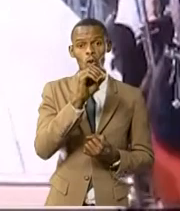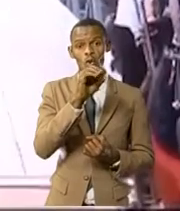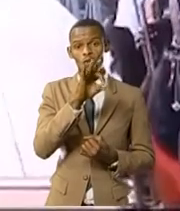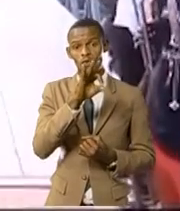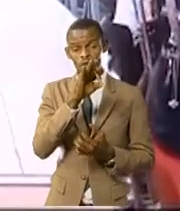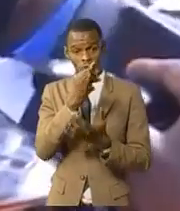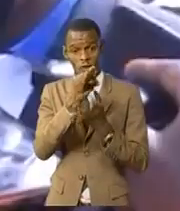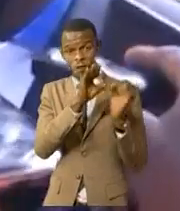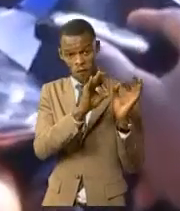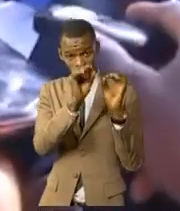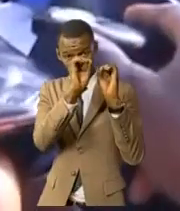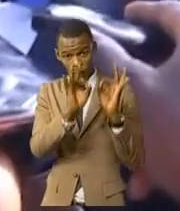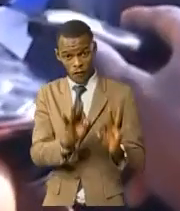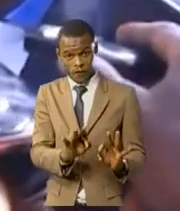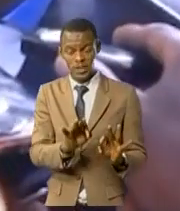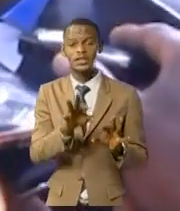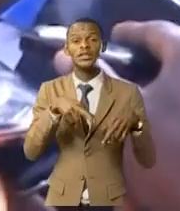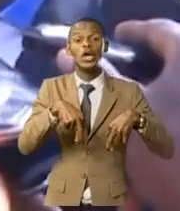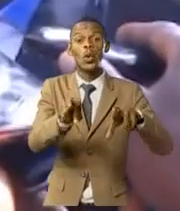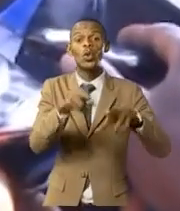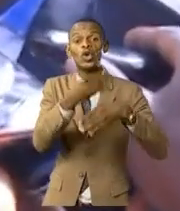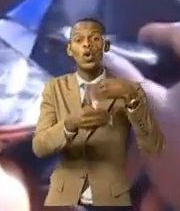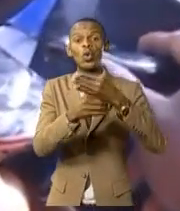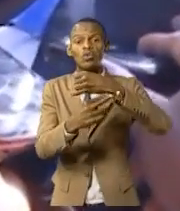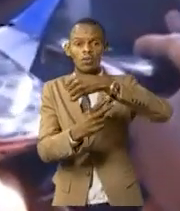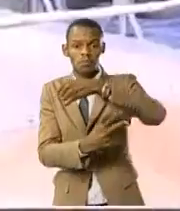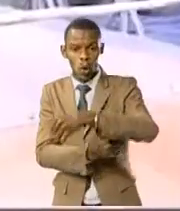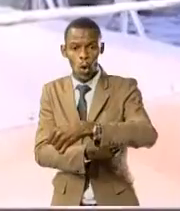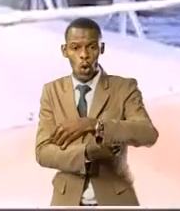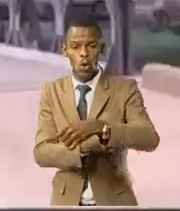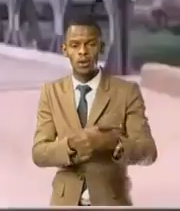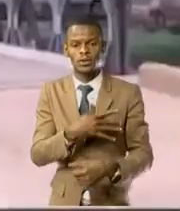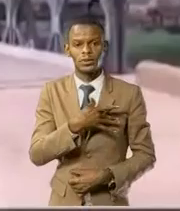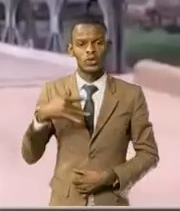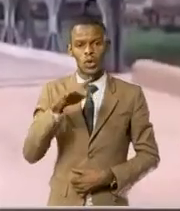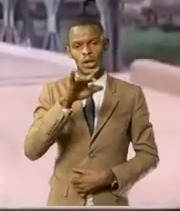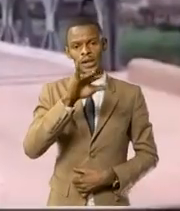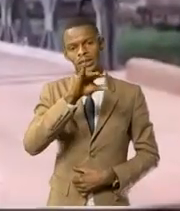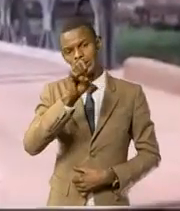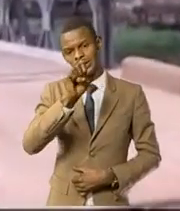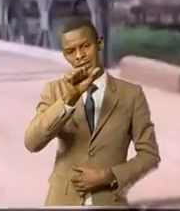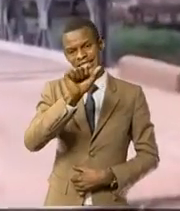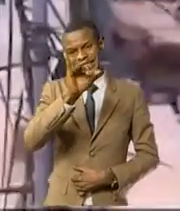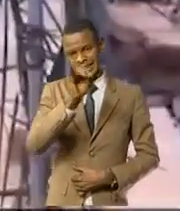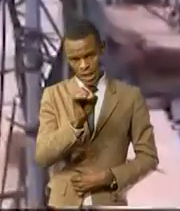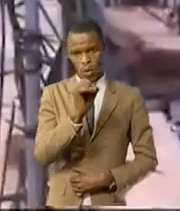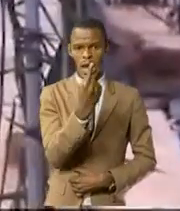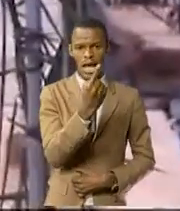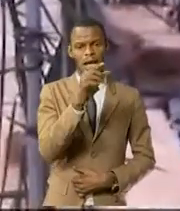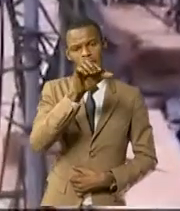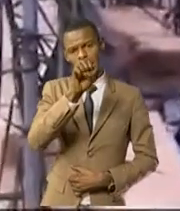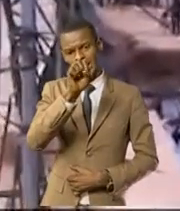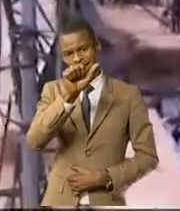secteur agricole, financement additionnel, les ponts modulaires métalliques Saou 1 et Saou 2, situés respectivement au PK37 et